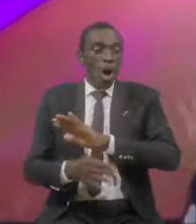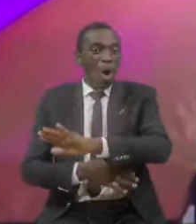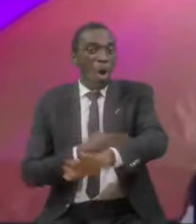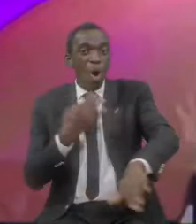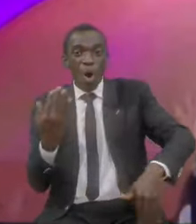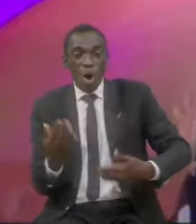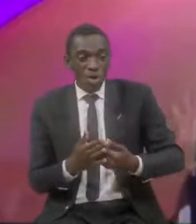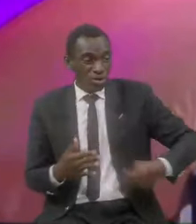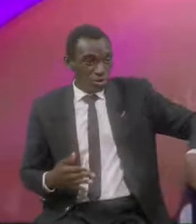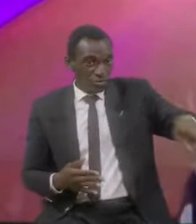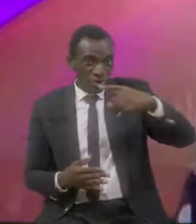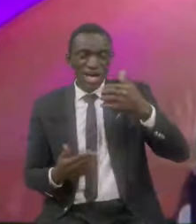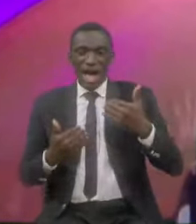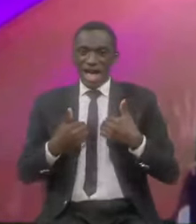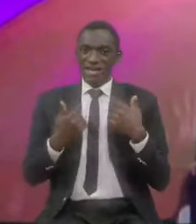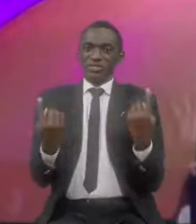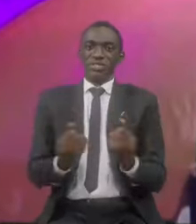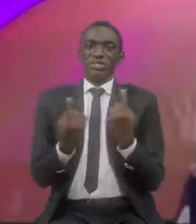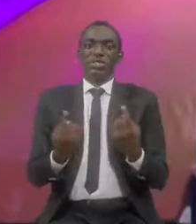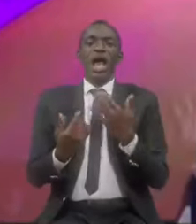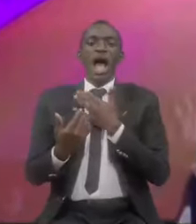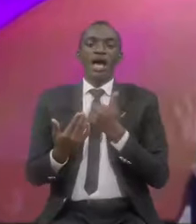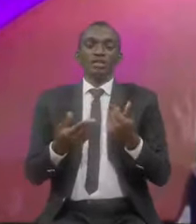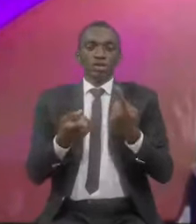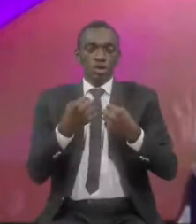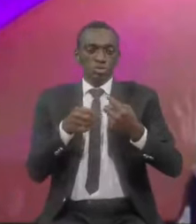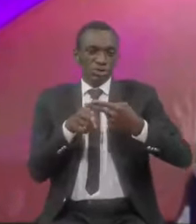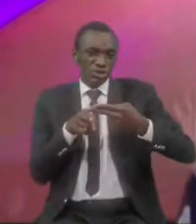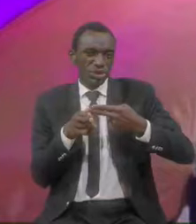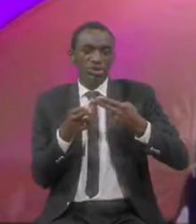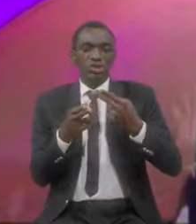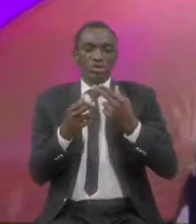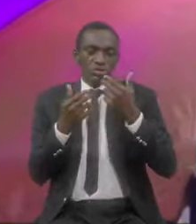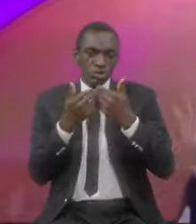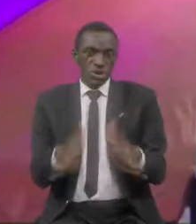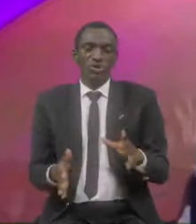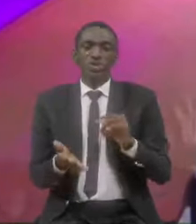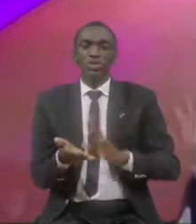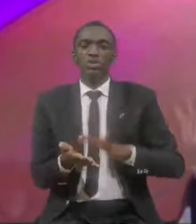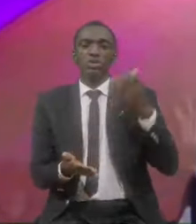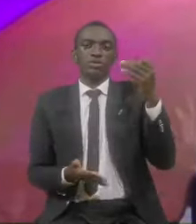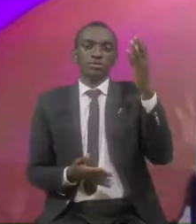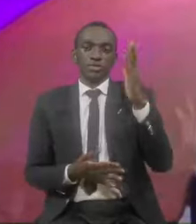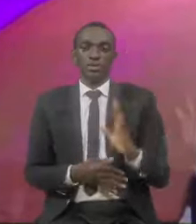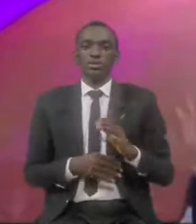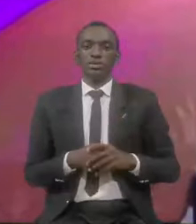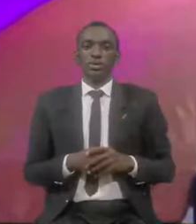Et la parole de Dieu dit que tous sont péchés et sont privés de la gloire de Dieu. Nous étions tous là.